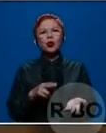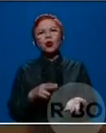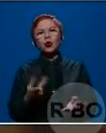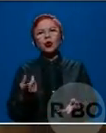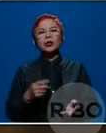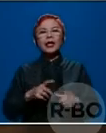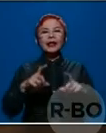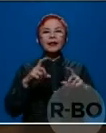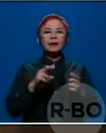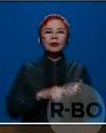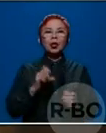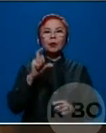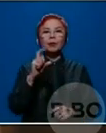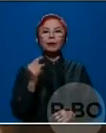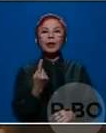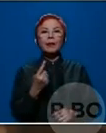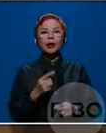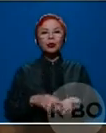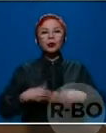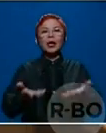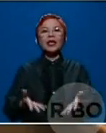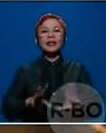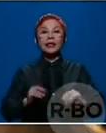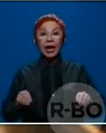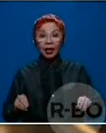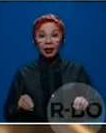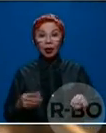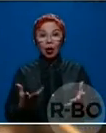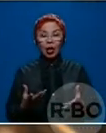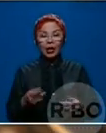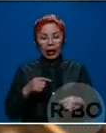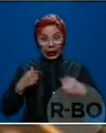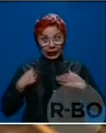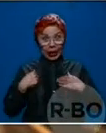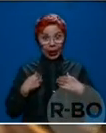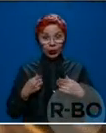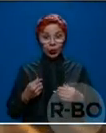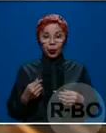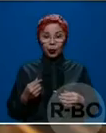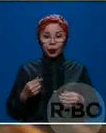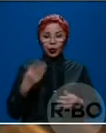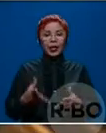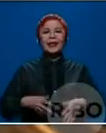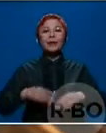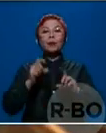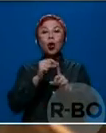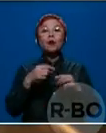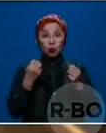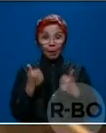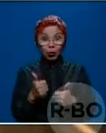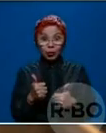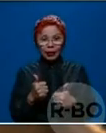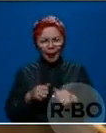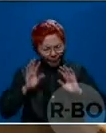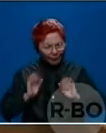wirausaha ini adalah program untuk pertumbuhan ekonomi yang nanti akan menyiapkan lapangan pekerjaan yang